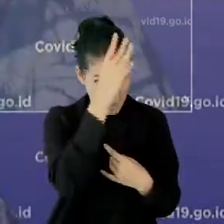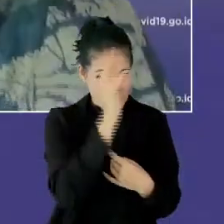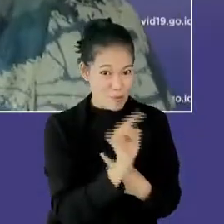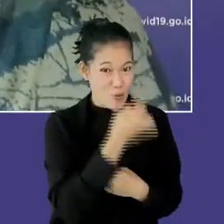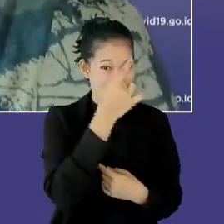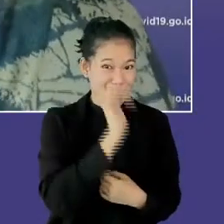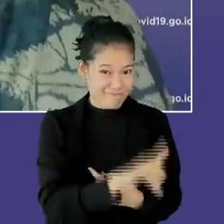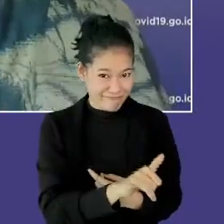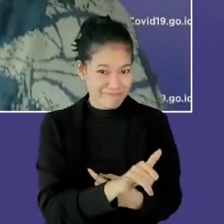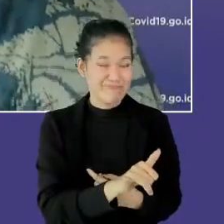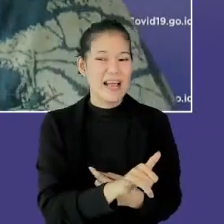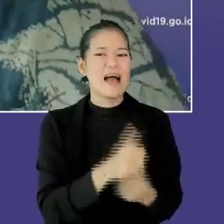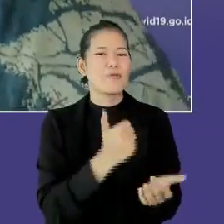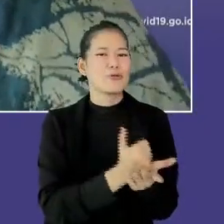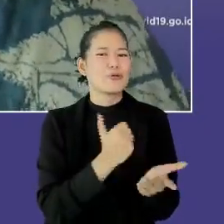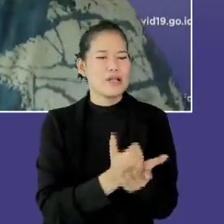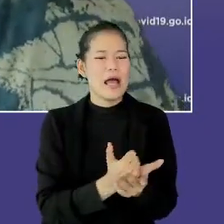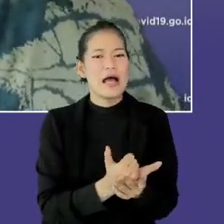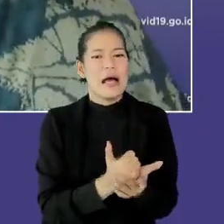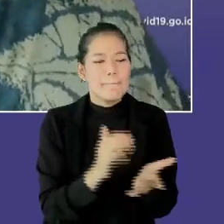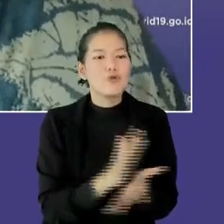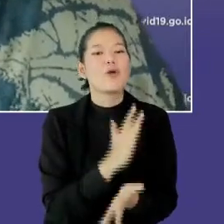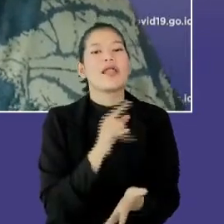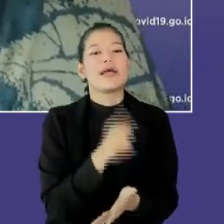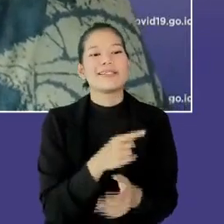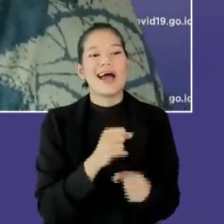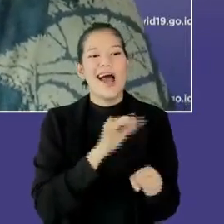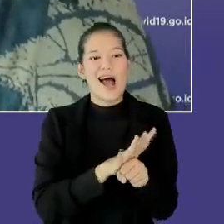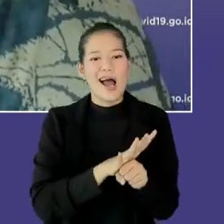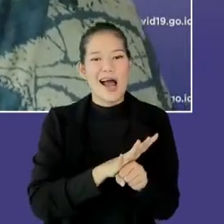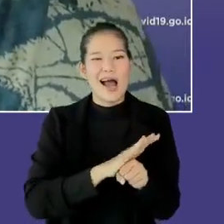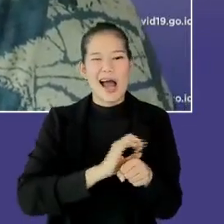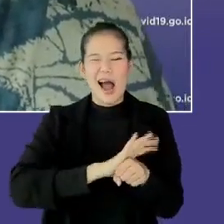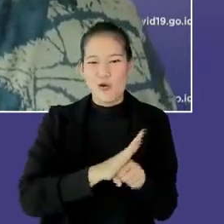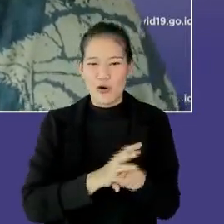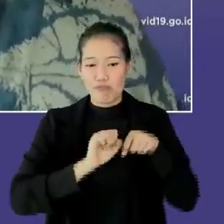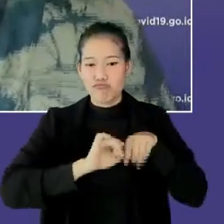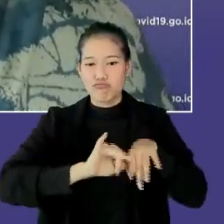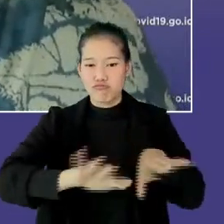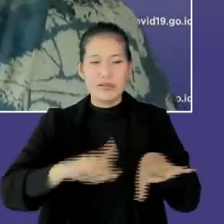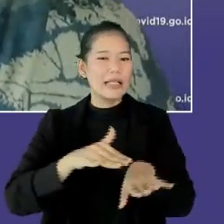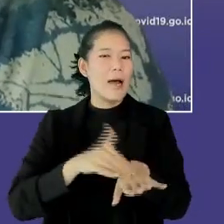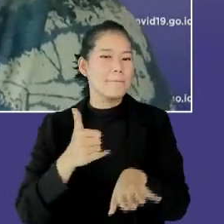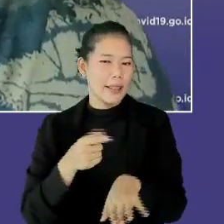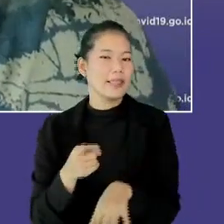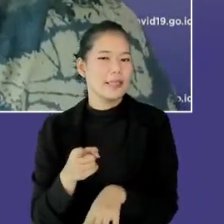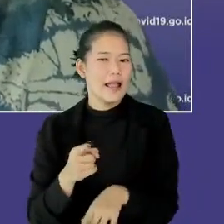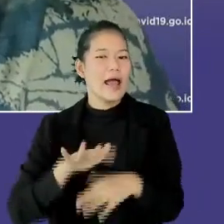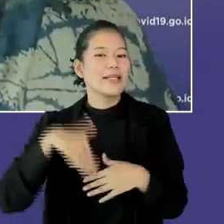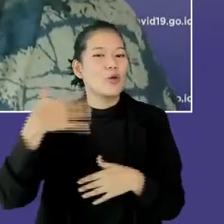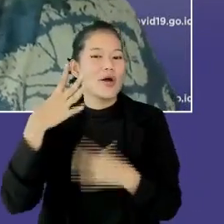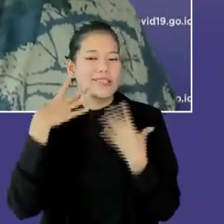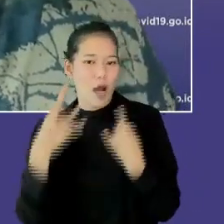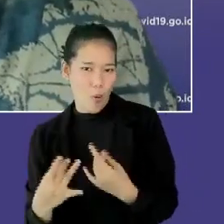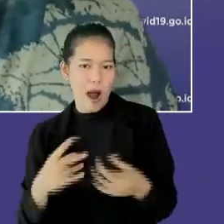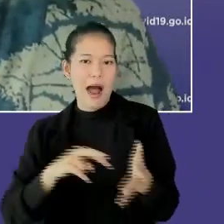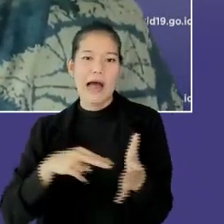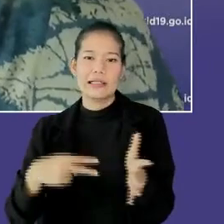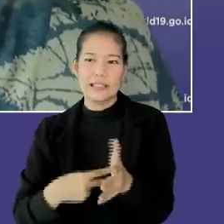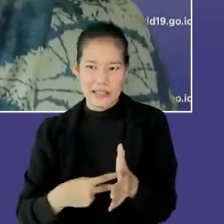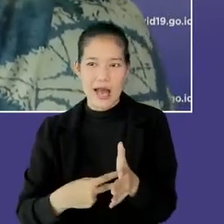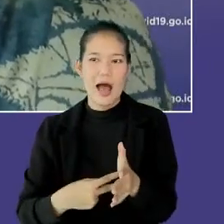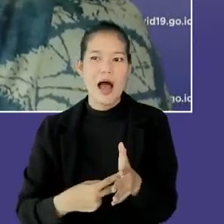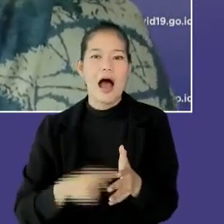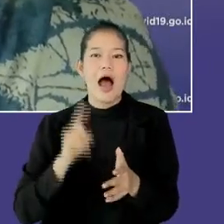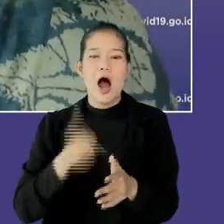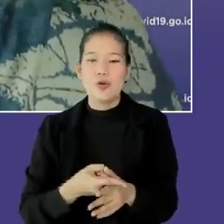Bali begitu kan. Dan memang kebetulan memang penyebaran kasus kayaknya agak telat ya sebetulnya di luar Jawa Bali ini. Berarti kita juga masih